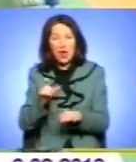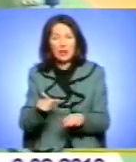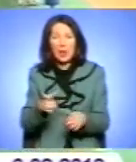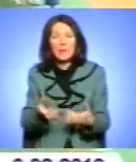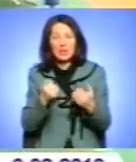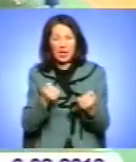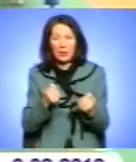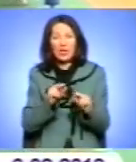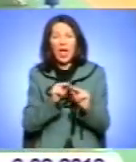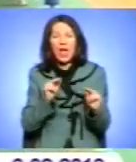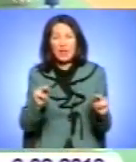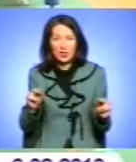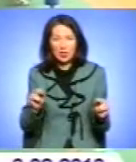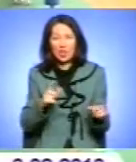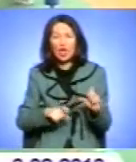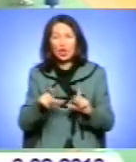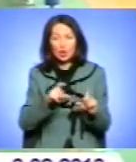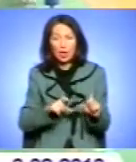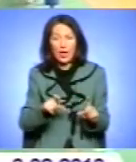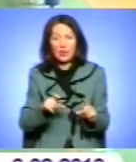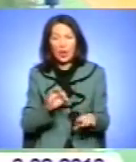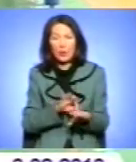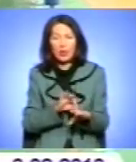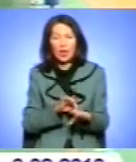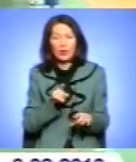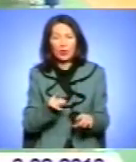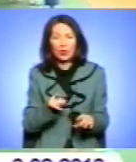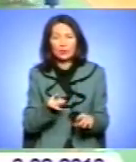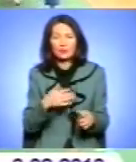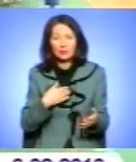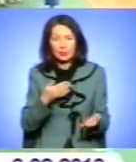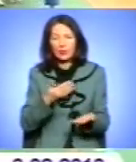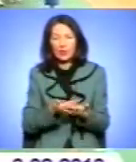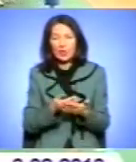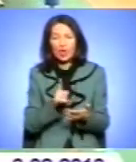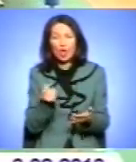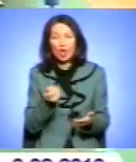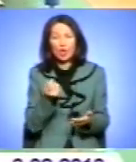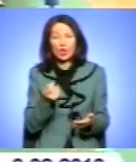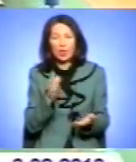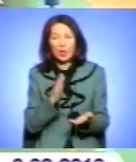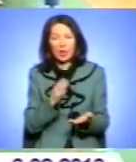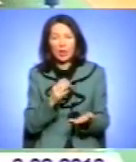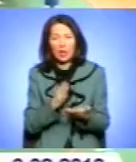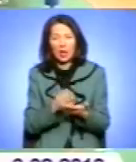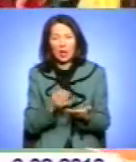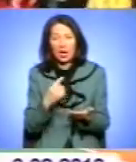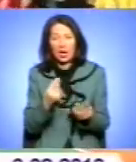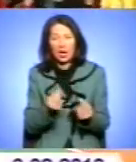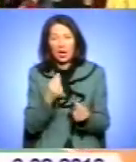підтримати і викладачі, і студенти. Тому тут, мені здається, що трошки зіграв іще психологічний